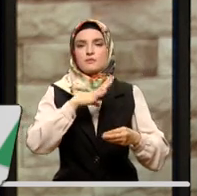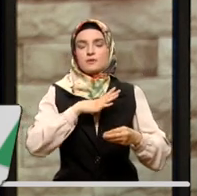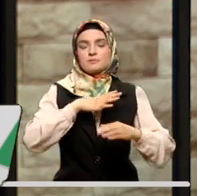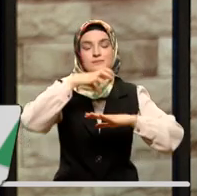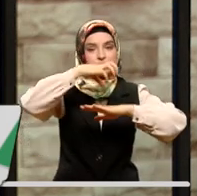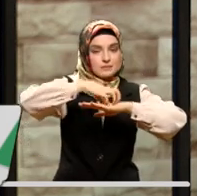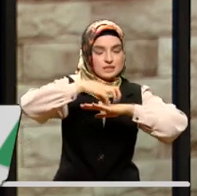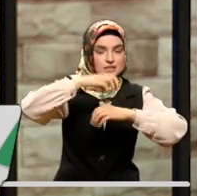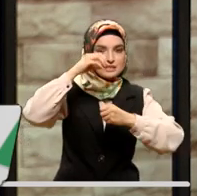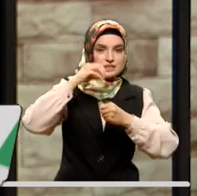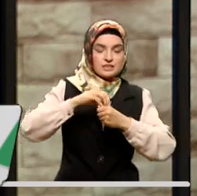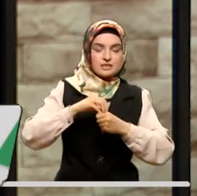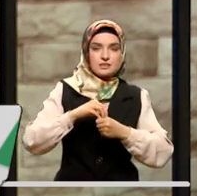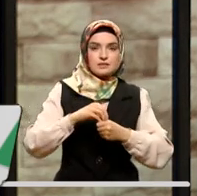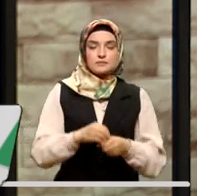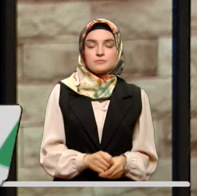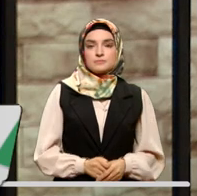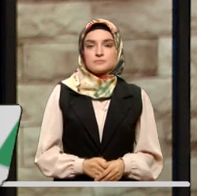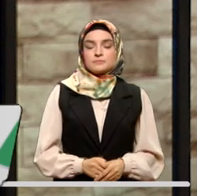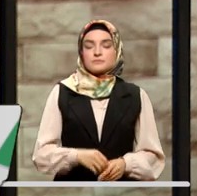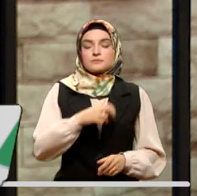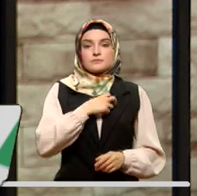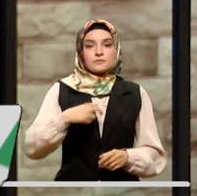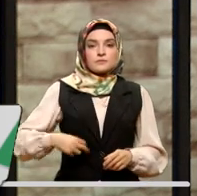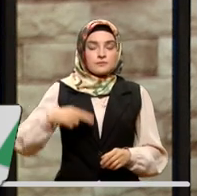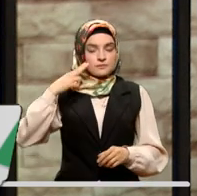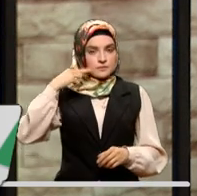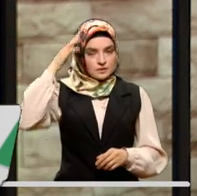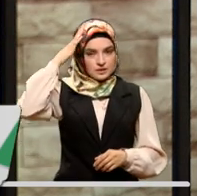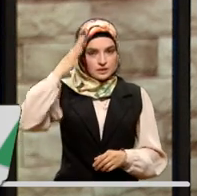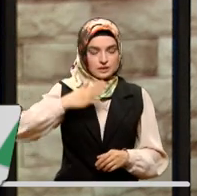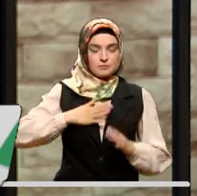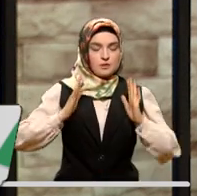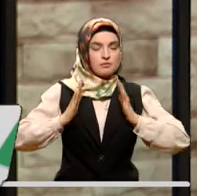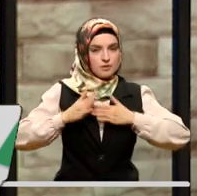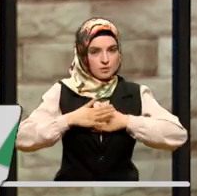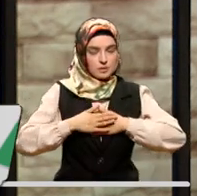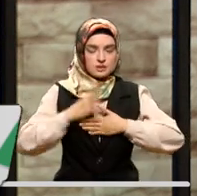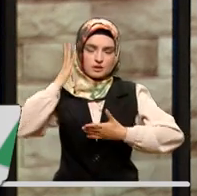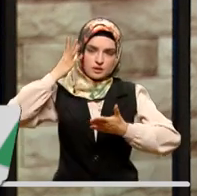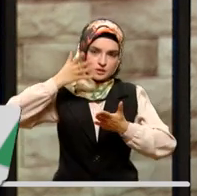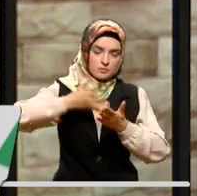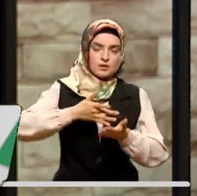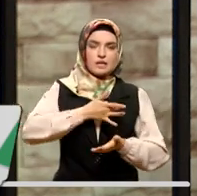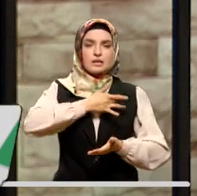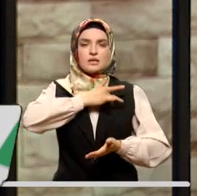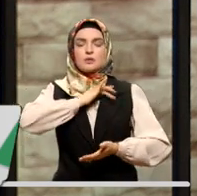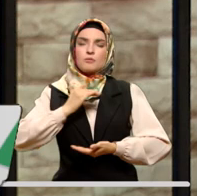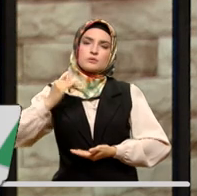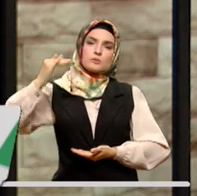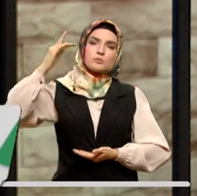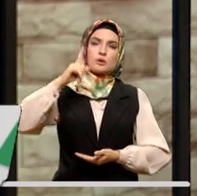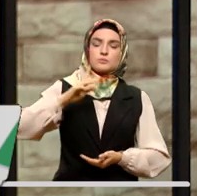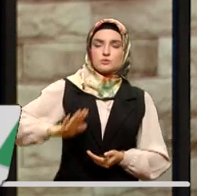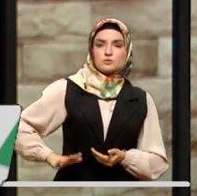içerisinde, Mescid-i Nebevi'nin içerisinde Hazreti Peygamber'le, namazla, ibadetle ve imanla büyüyen bir çocuk